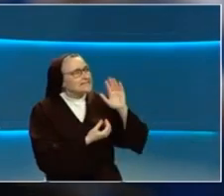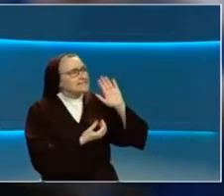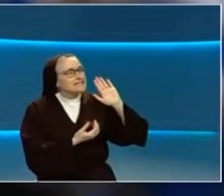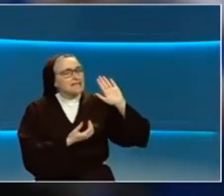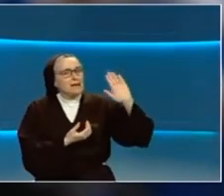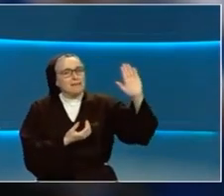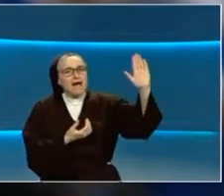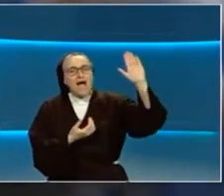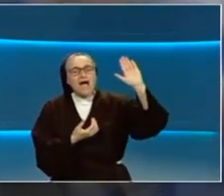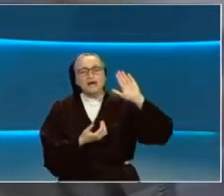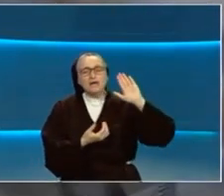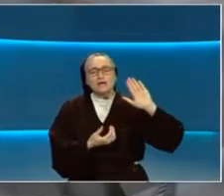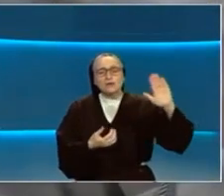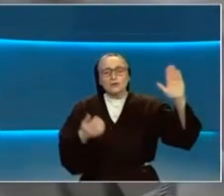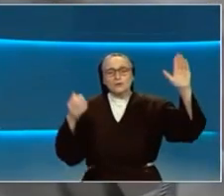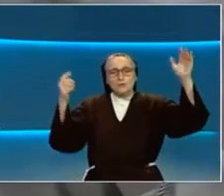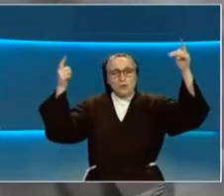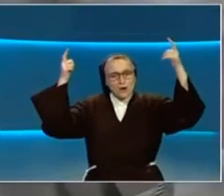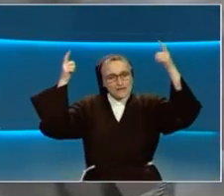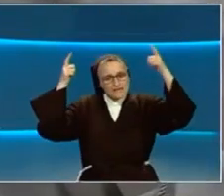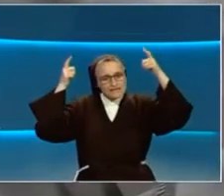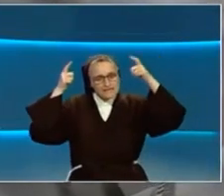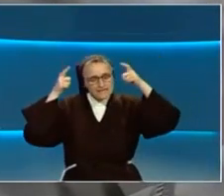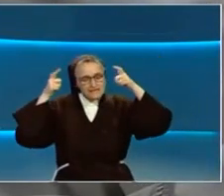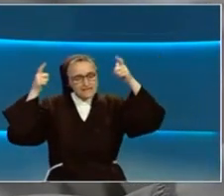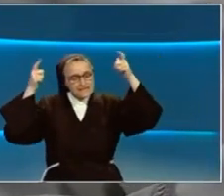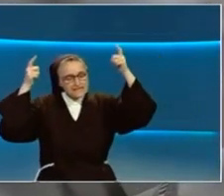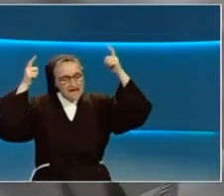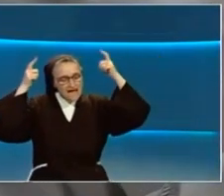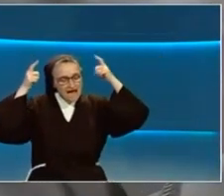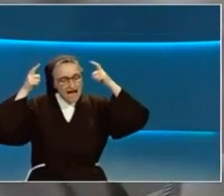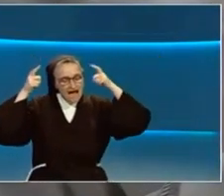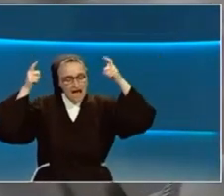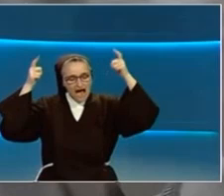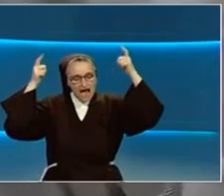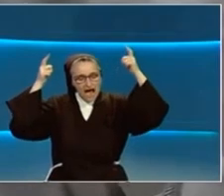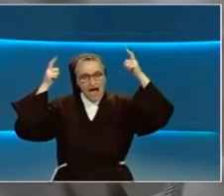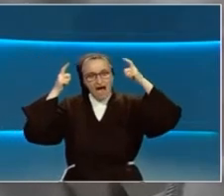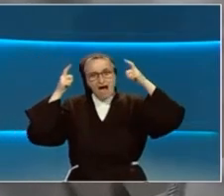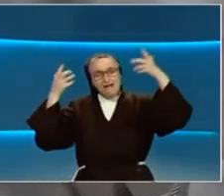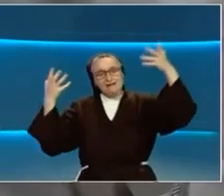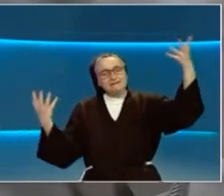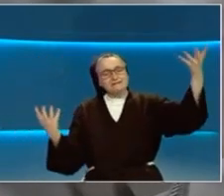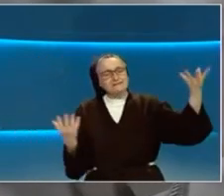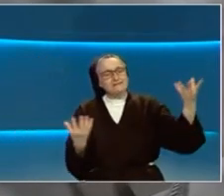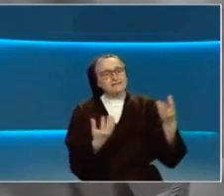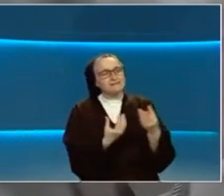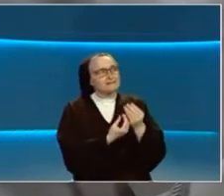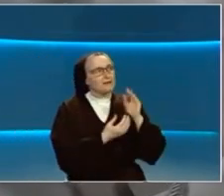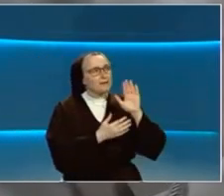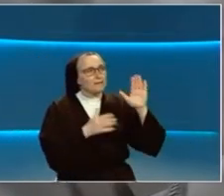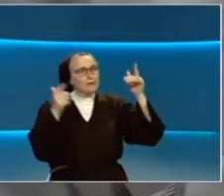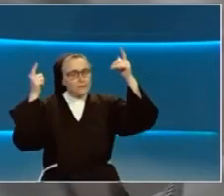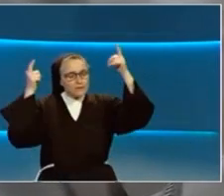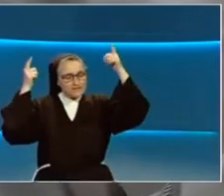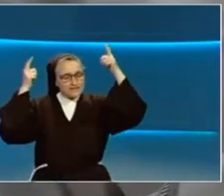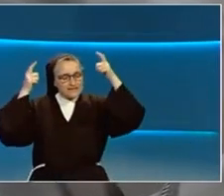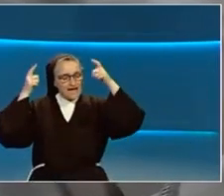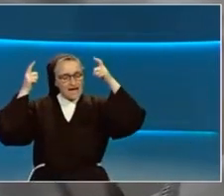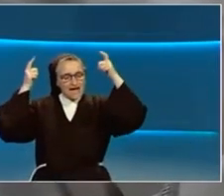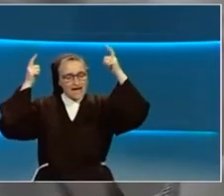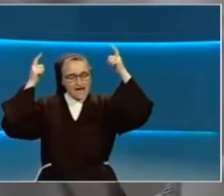segregatos, redit gratiae, socia